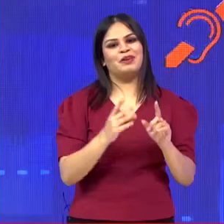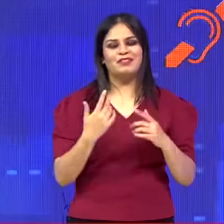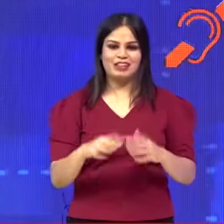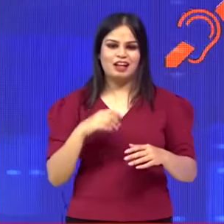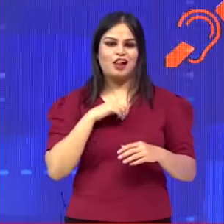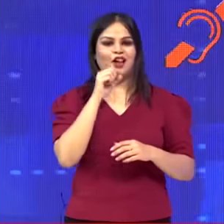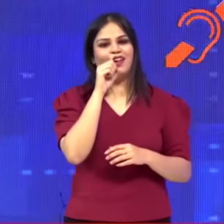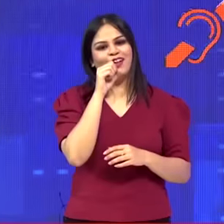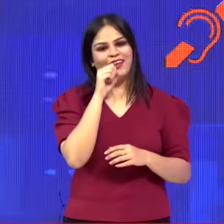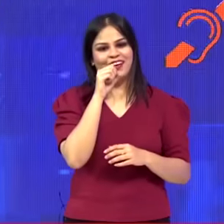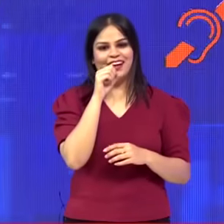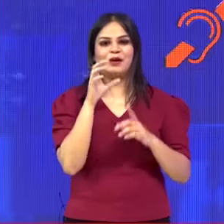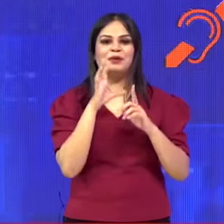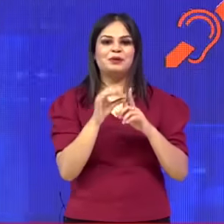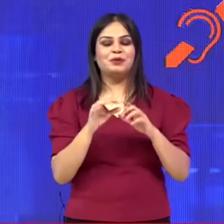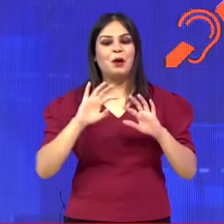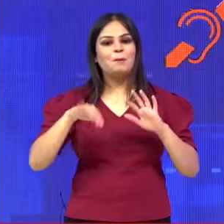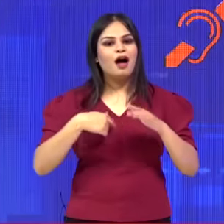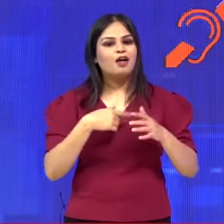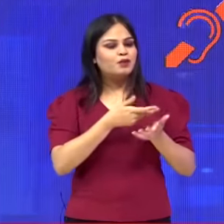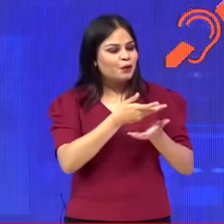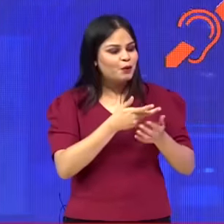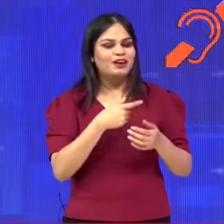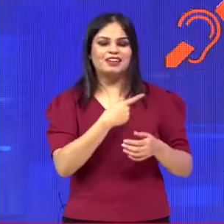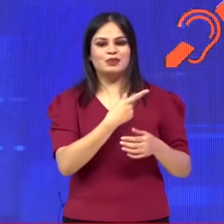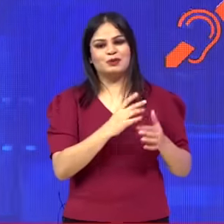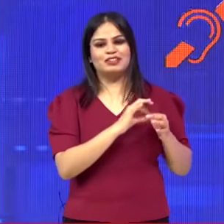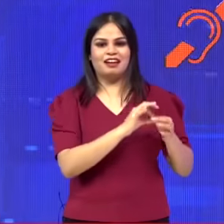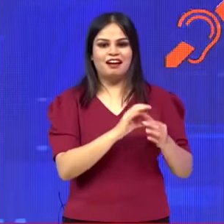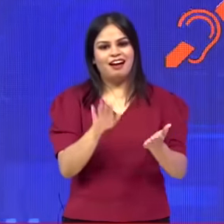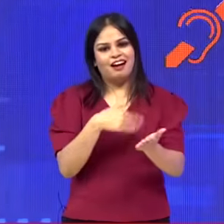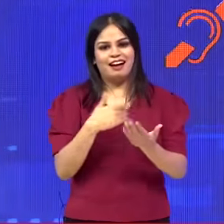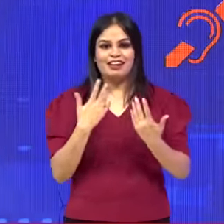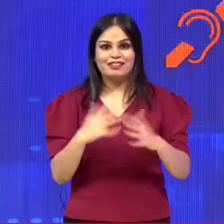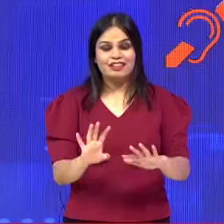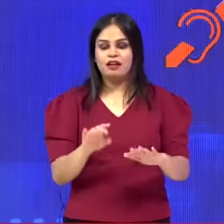उसको उसको फिर हम दोनों ने गाया. वी हैड